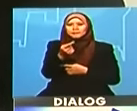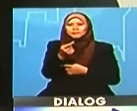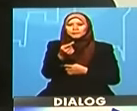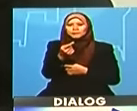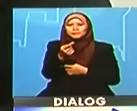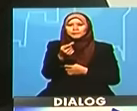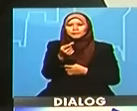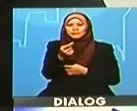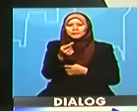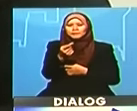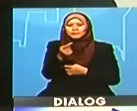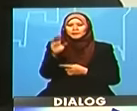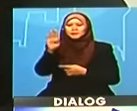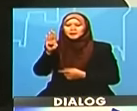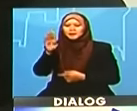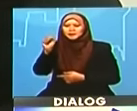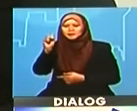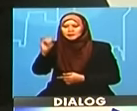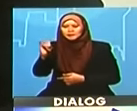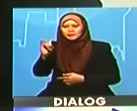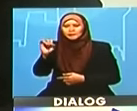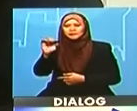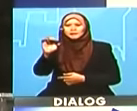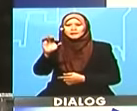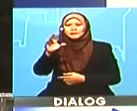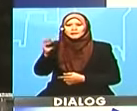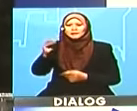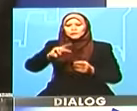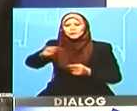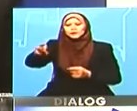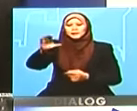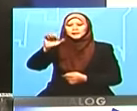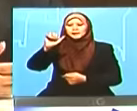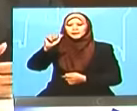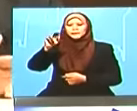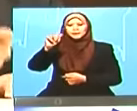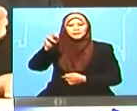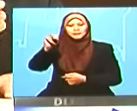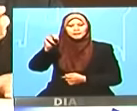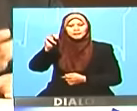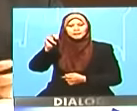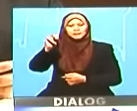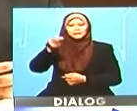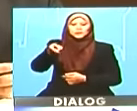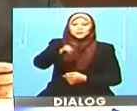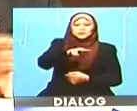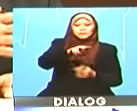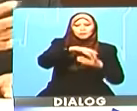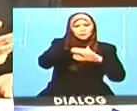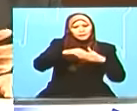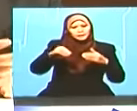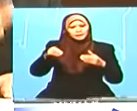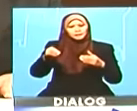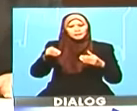dari Cayman dialihkan kepada BSI, yang kemudian digambarkan pula dikatakan bukan dalam ringgit, di dalam unit. Jadi ini